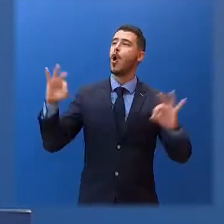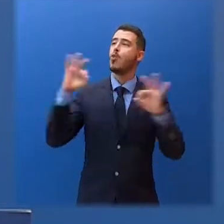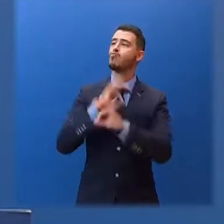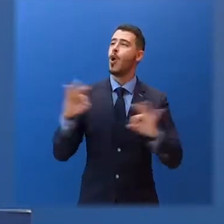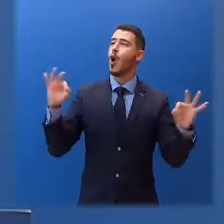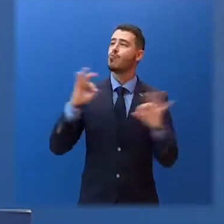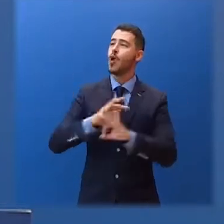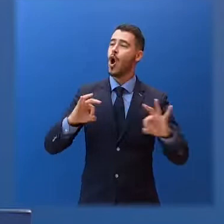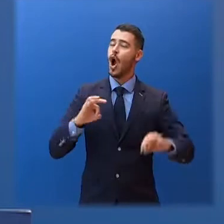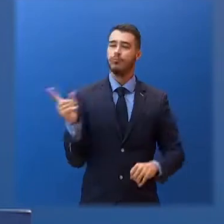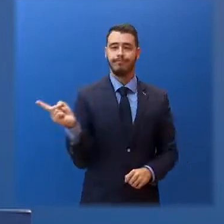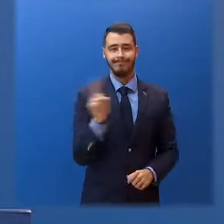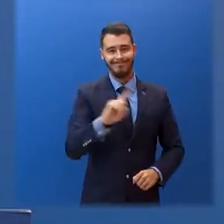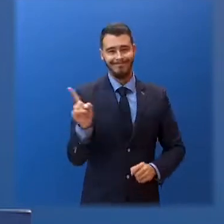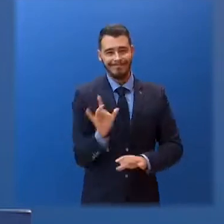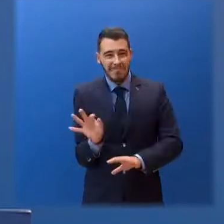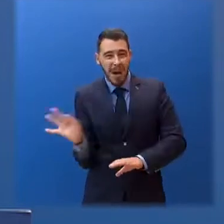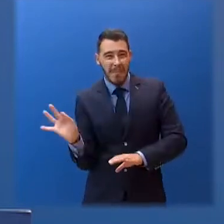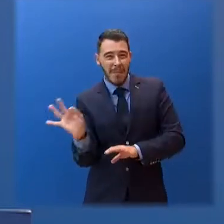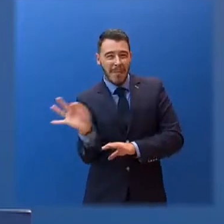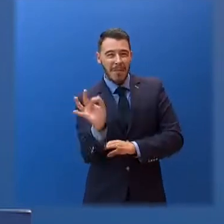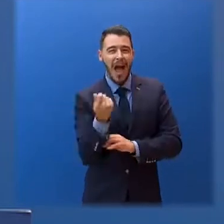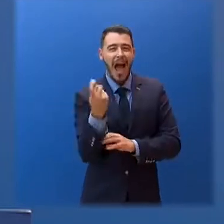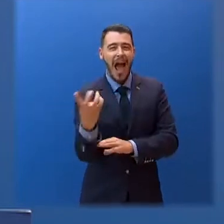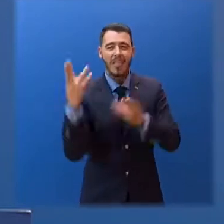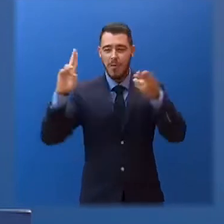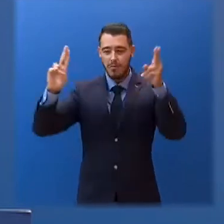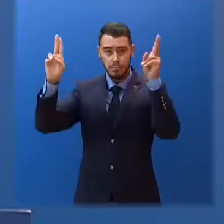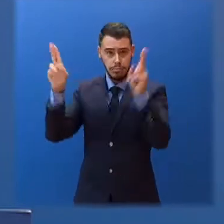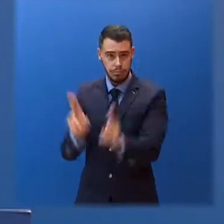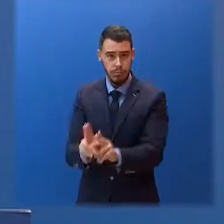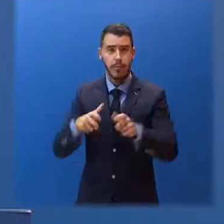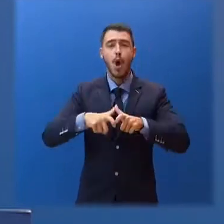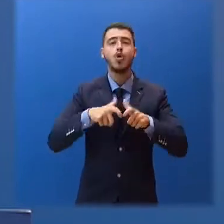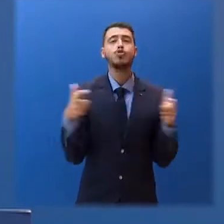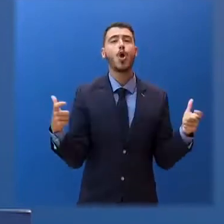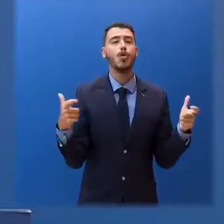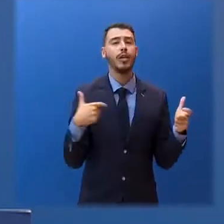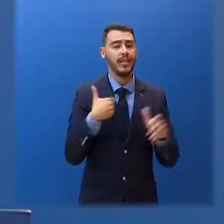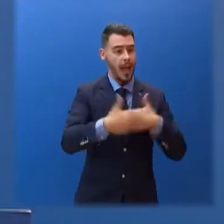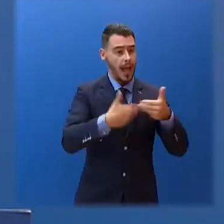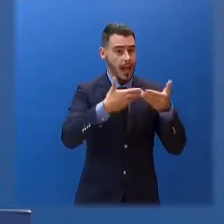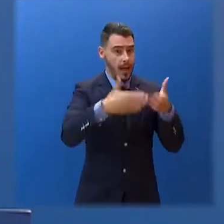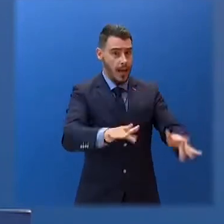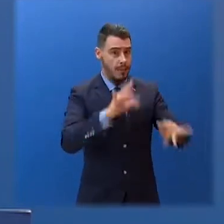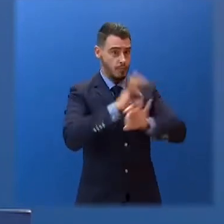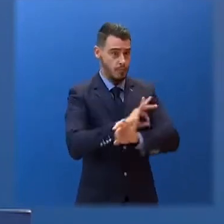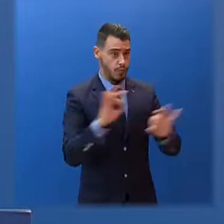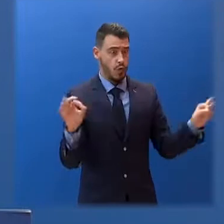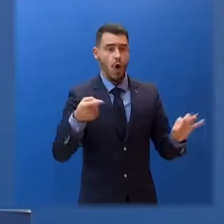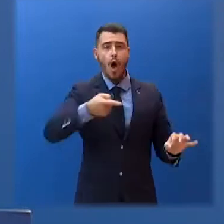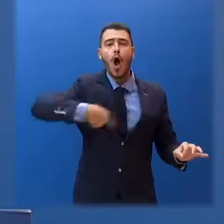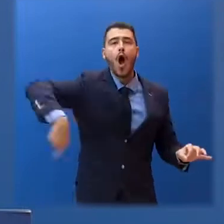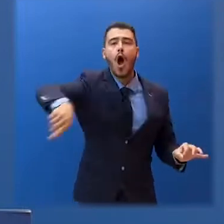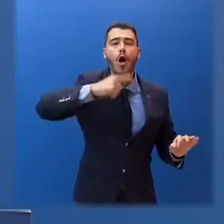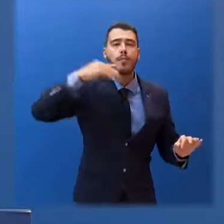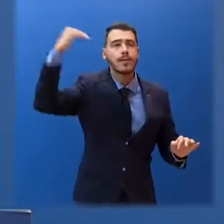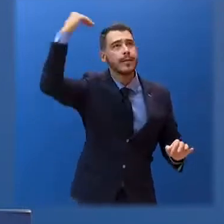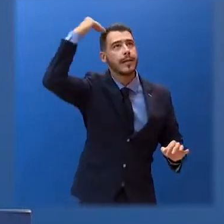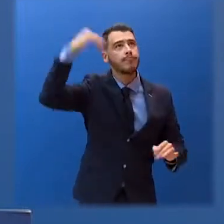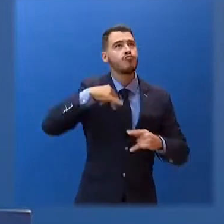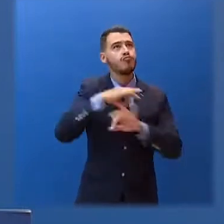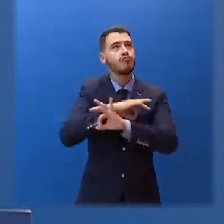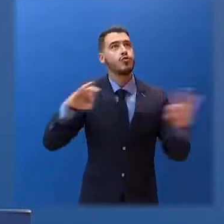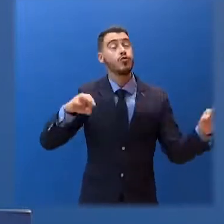και με την πεποίθηση ότι το άνοιγμα των σχολείων θα εξελιχθεί ομαλά, ο κίνδυνος του εφησυχασμού ελοχεύει.